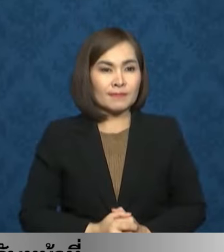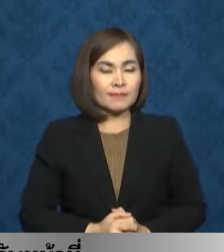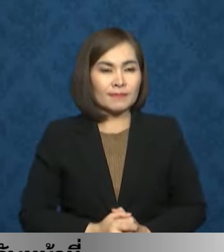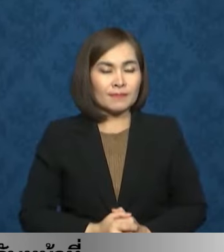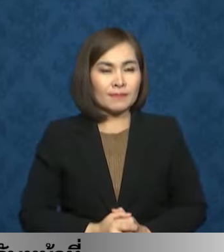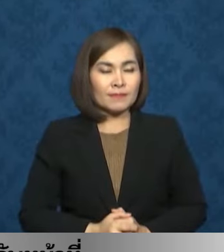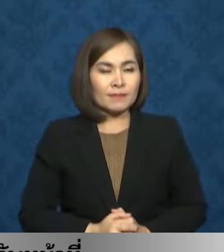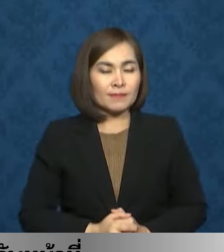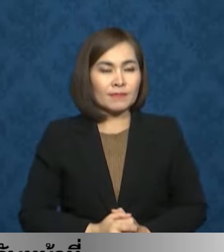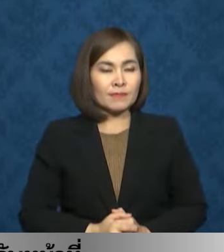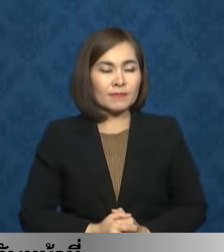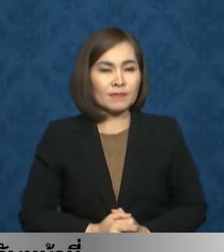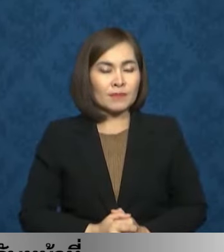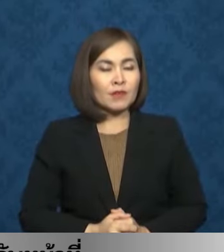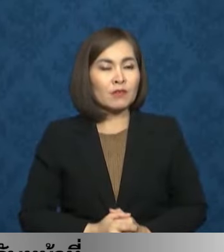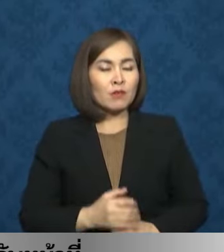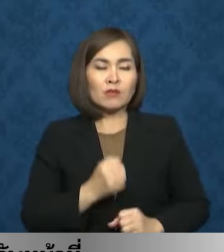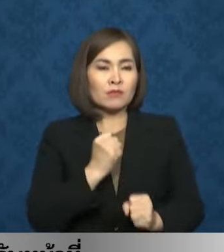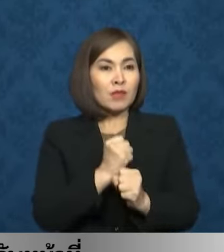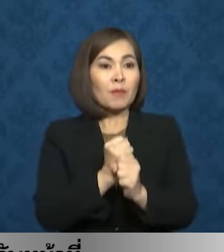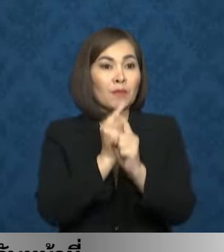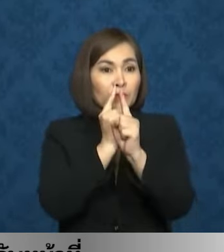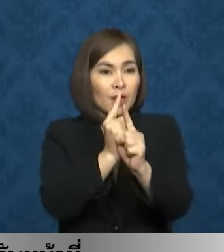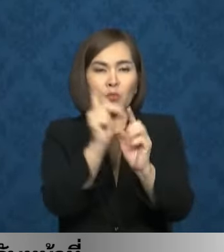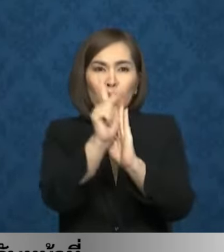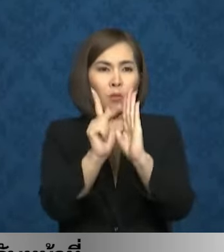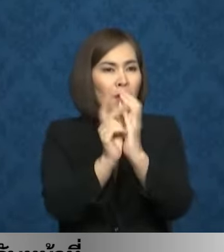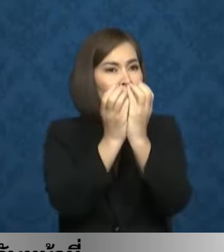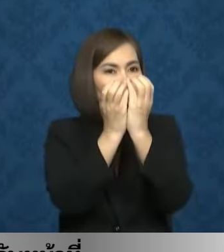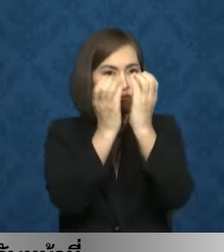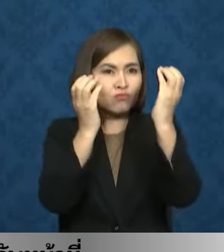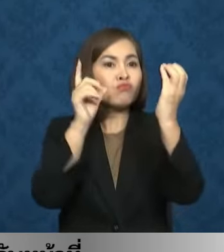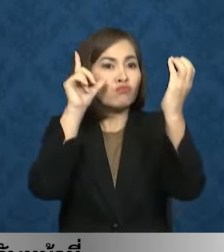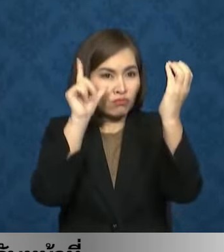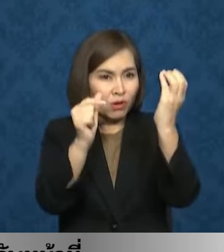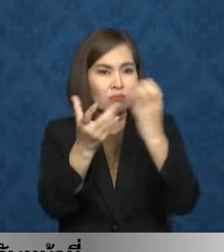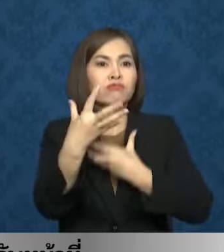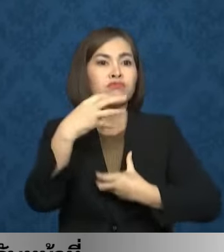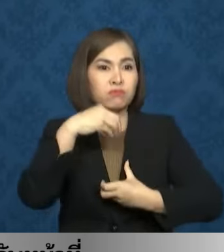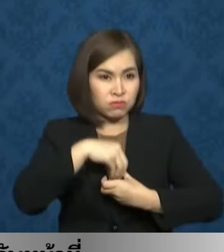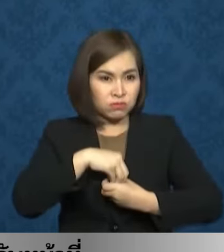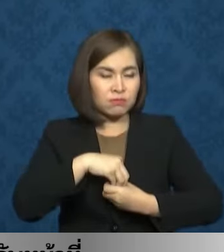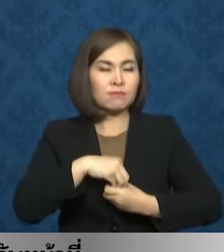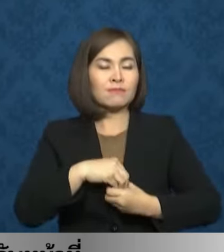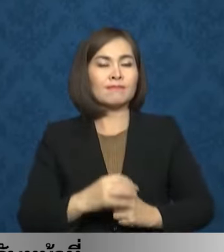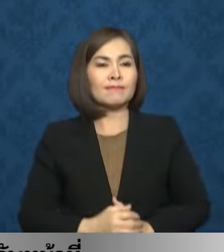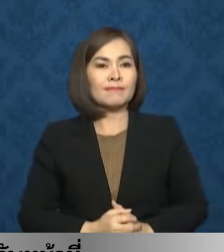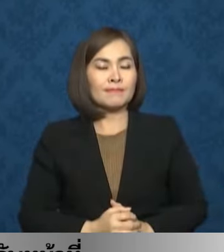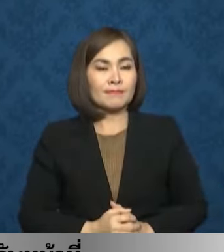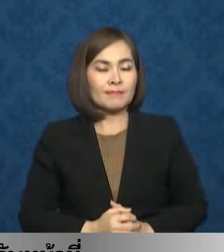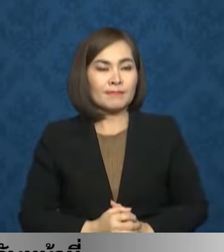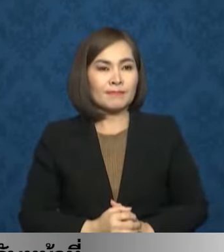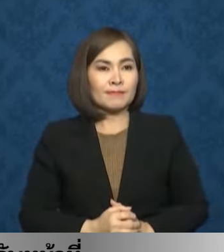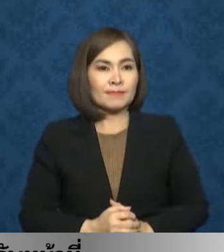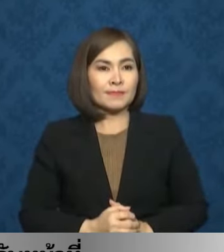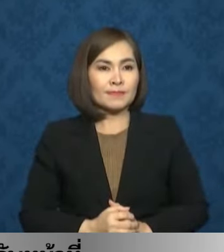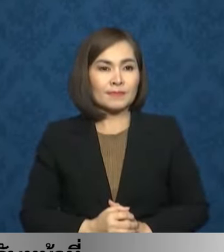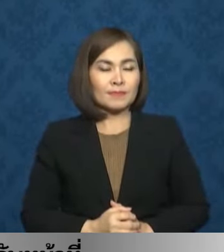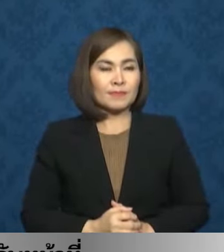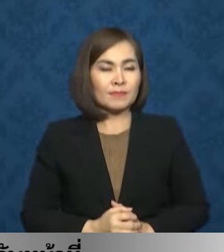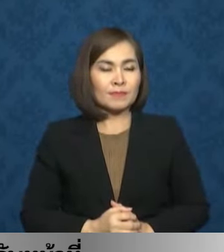มและนายสมศักดิ์เทพสุทินรองนายกรัฐมนตรีได้ขอลาออกจากการเป็นสมาชิกสภาผู้แทนราษฎรเมื่อวันที่15มกรา